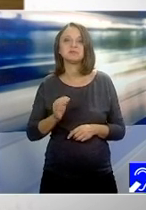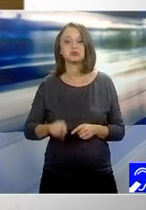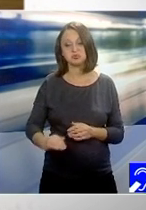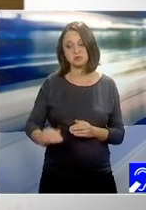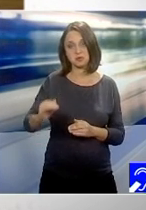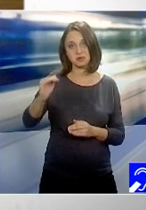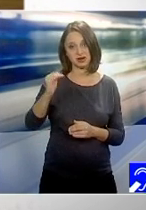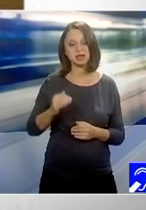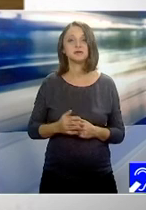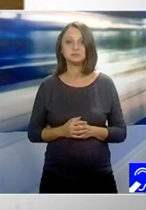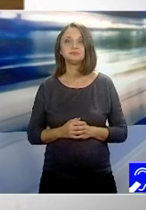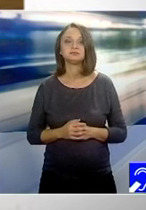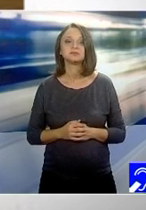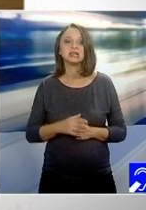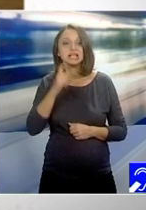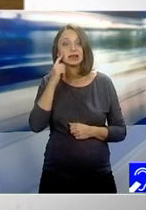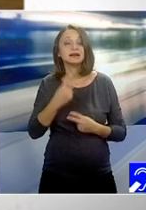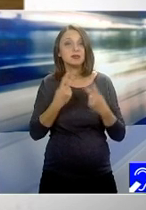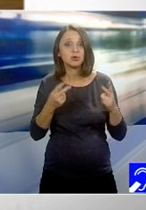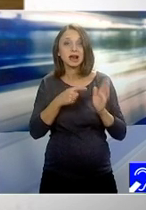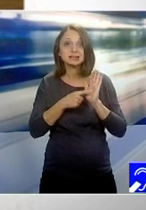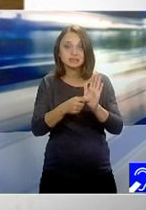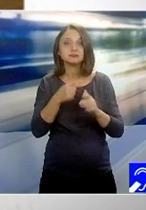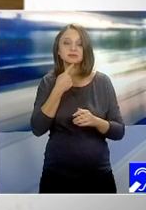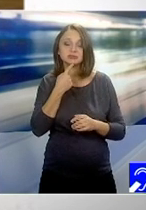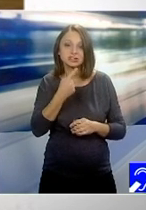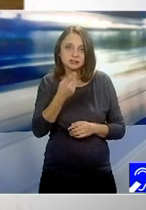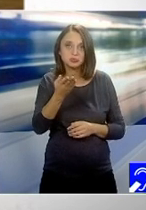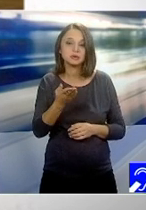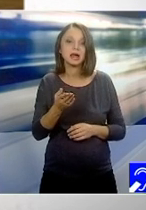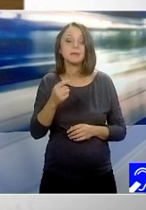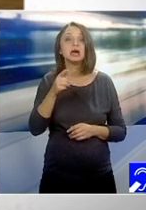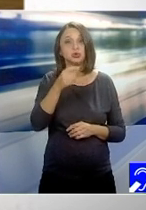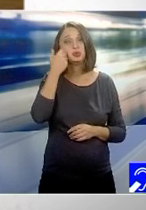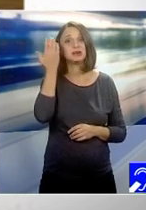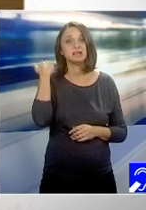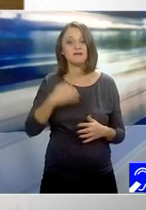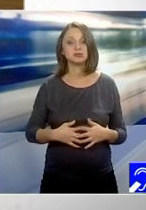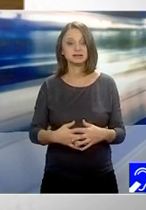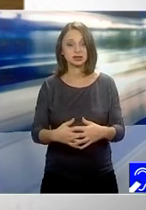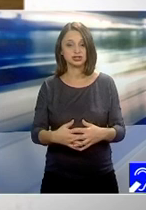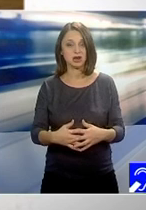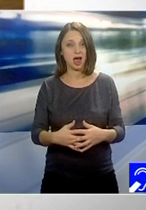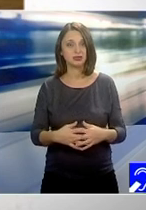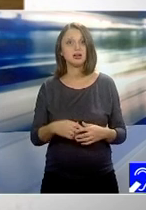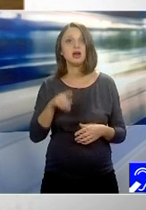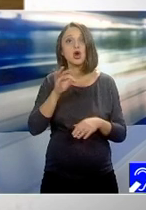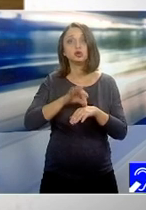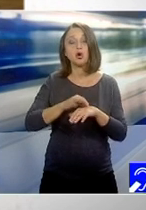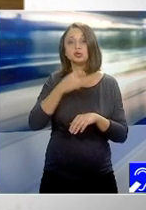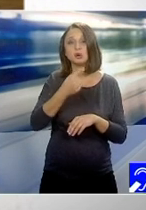Deși, cred că e important să le spunem telespectatorilor noștri că în momentul în care erai însărcinată, un medic chiar ți-a spus că ești de-a